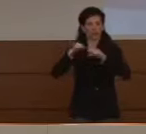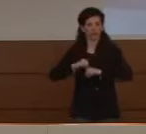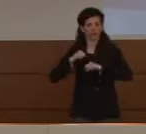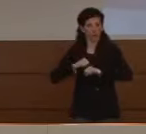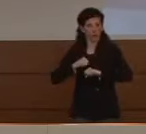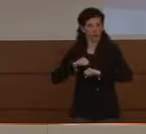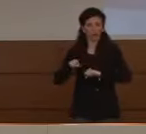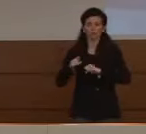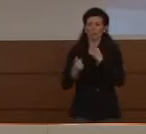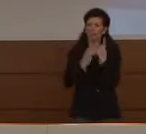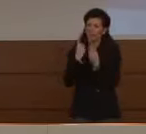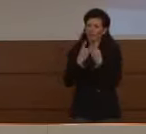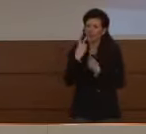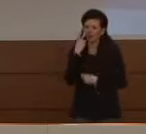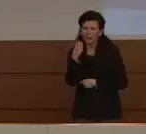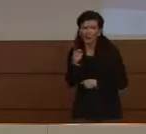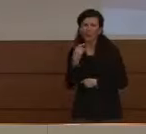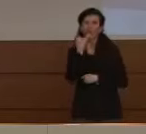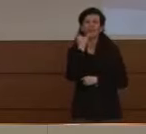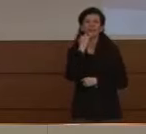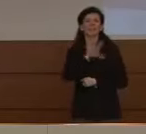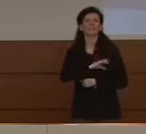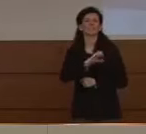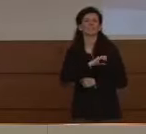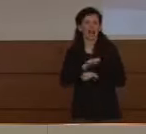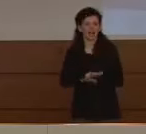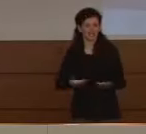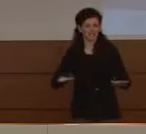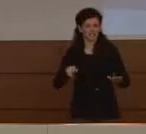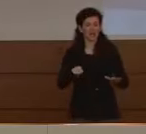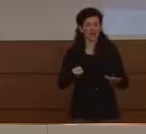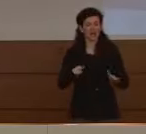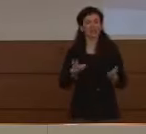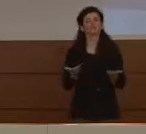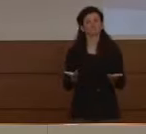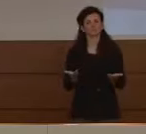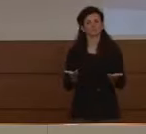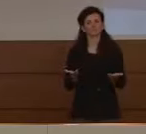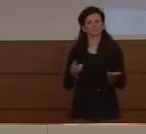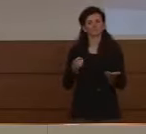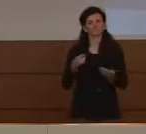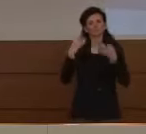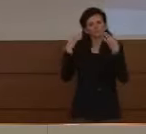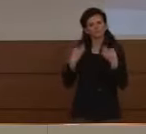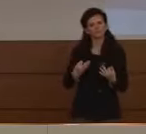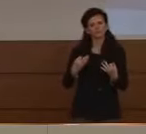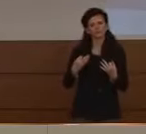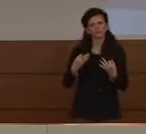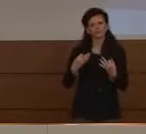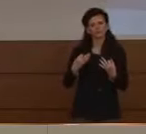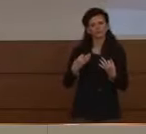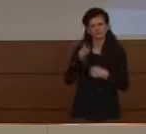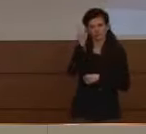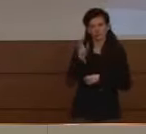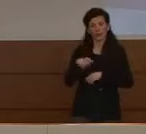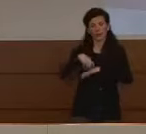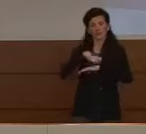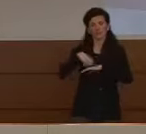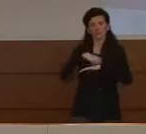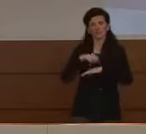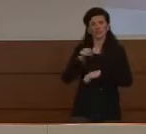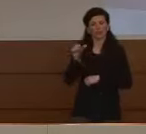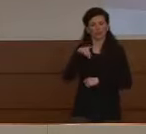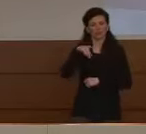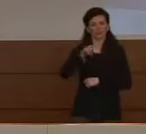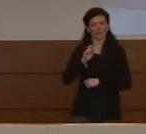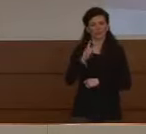questioni che riguardano l'infanzia abbiamo rappresentato al signor ministro roberto speranza ministro della